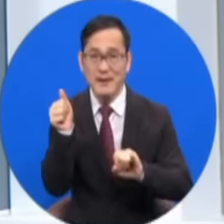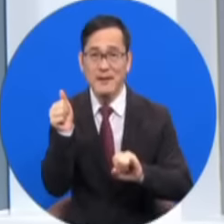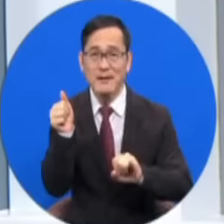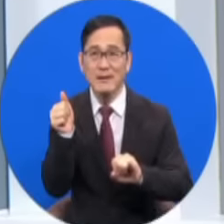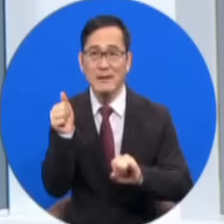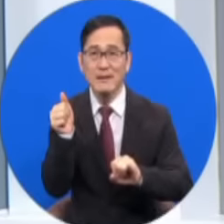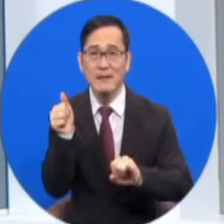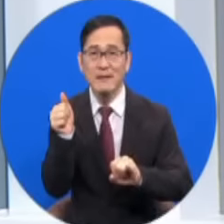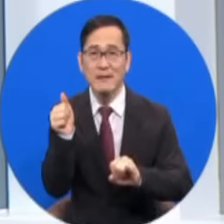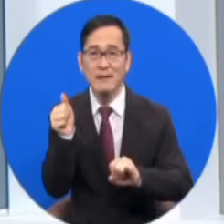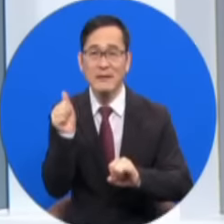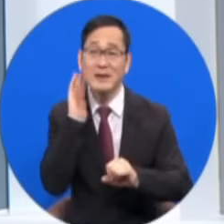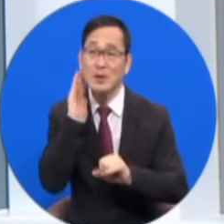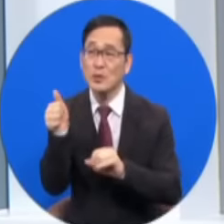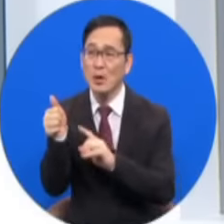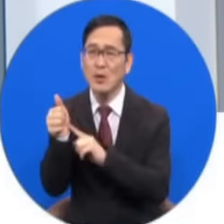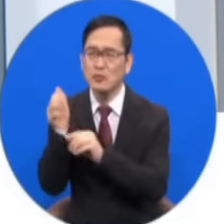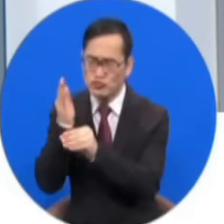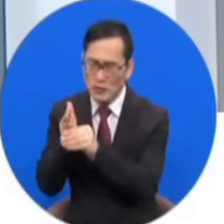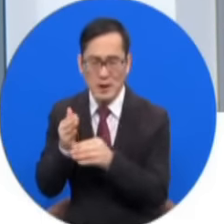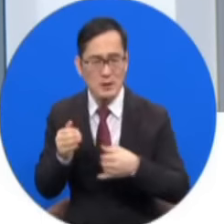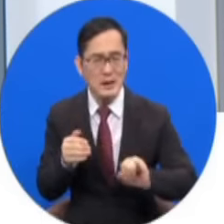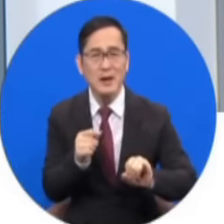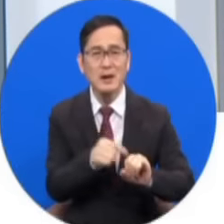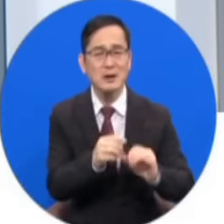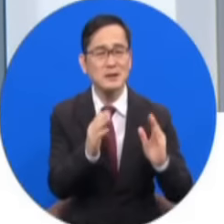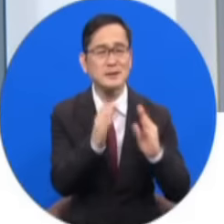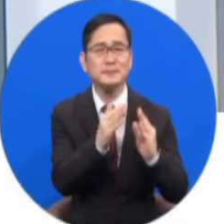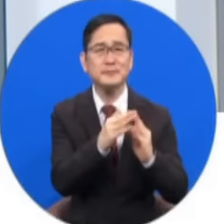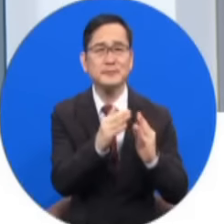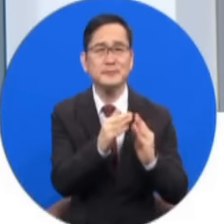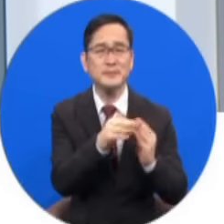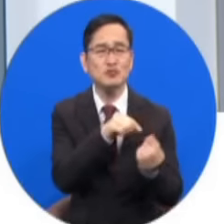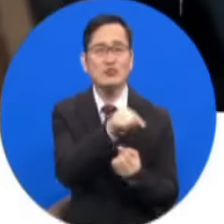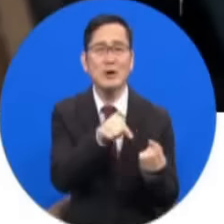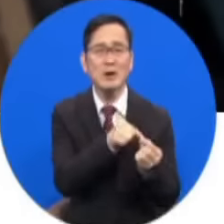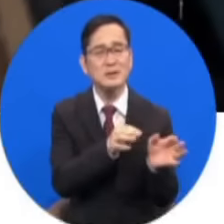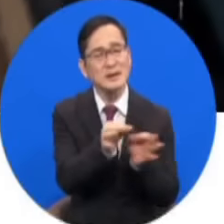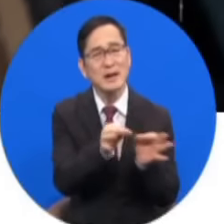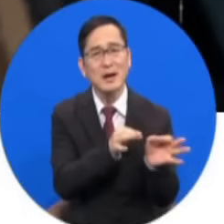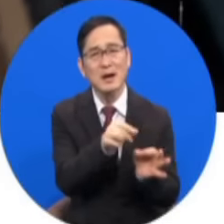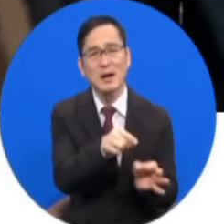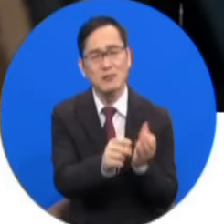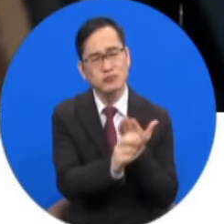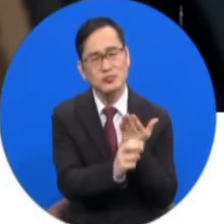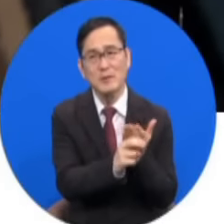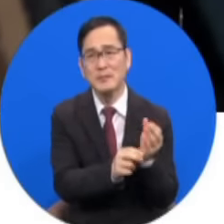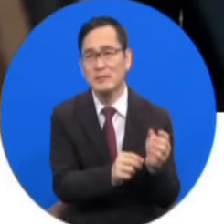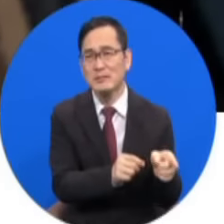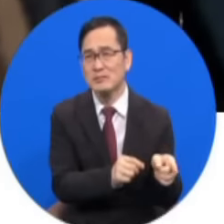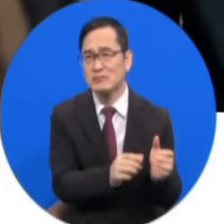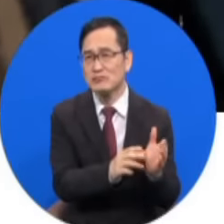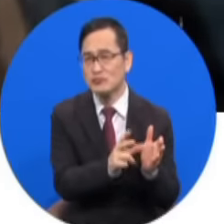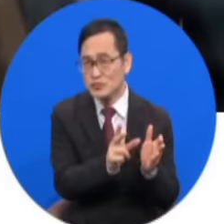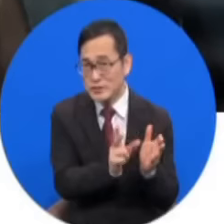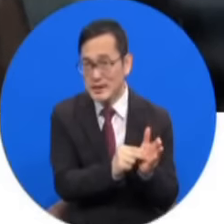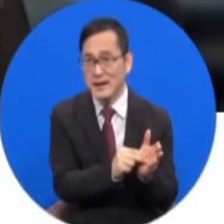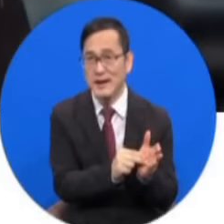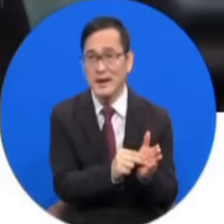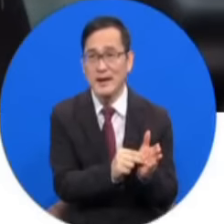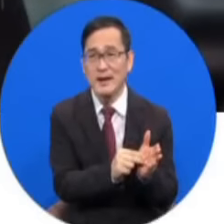대통 현직일 때도 그런 숙박업을 불법적으로 운영을 했다면 굉장히 큰 문제가 될 수 있죠 도덕적으로 뭐 관사